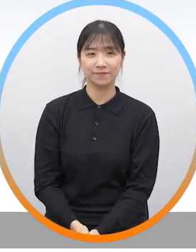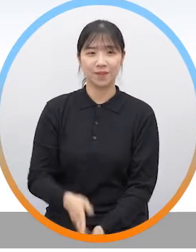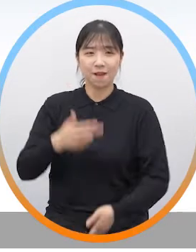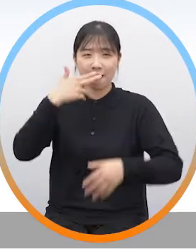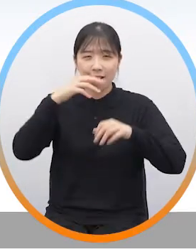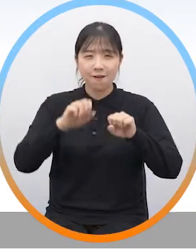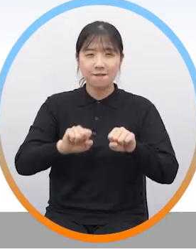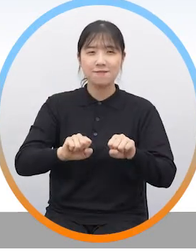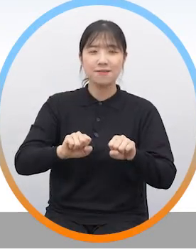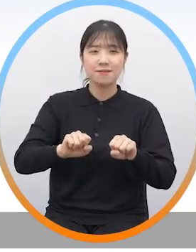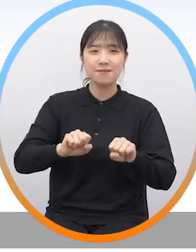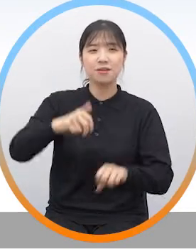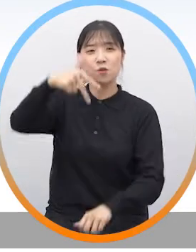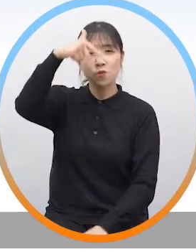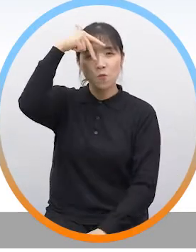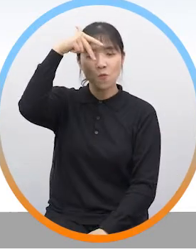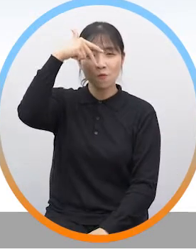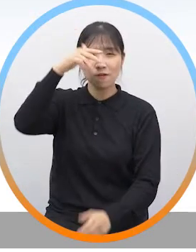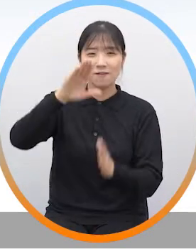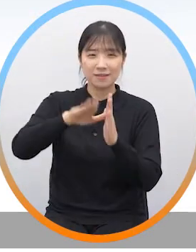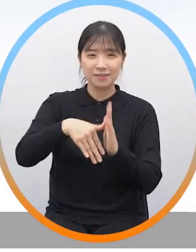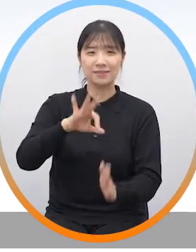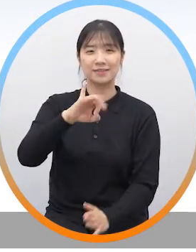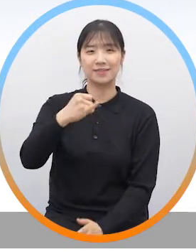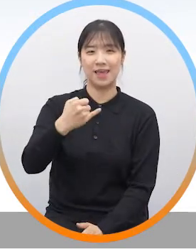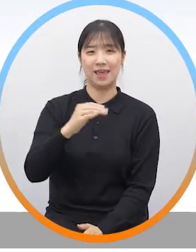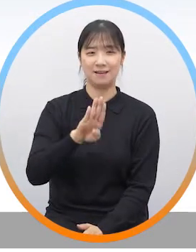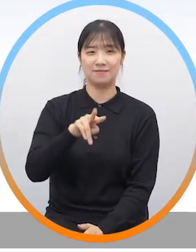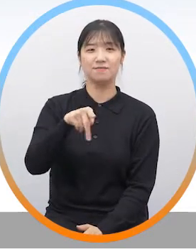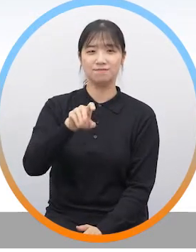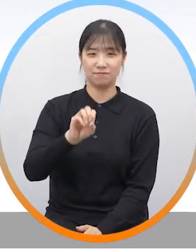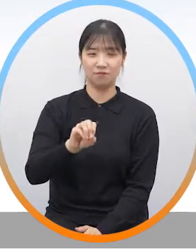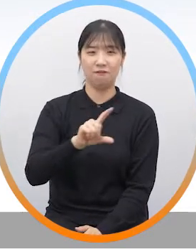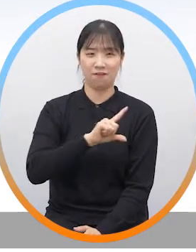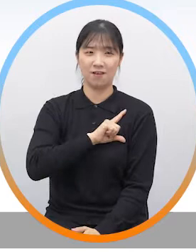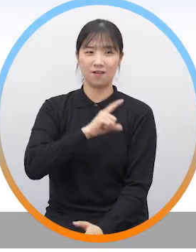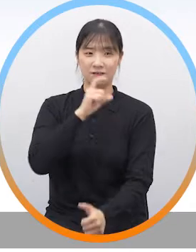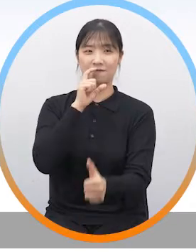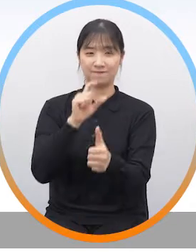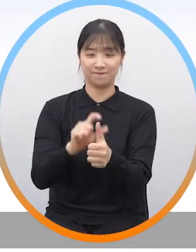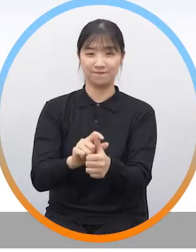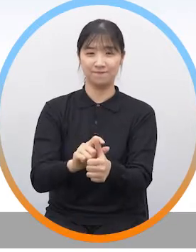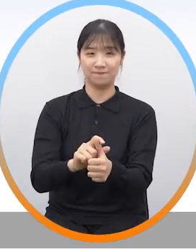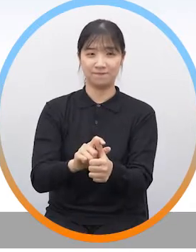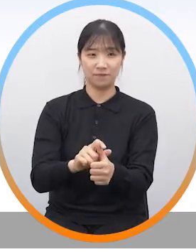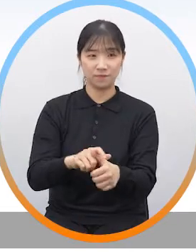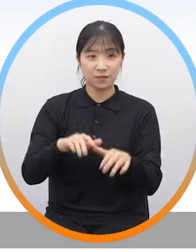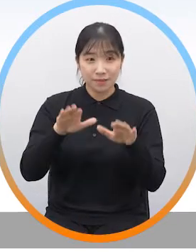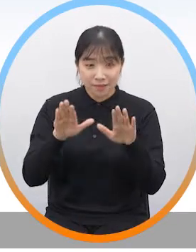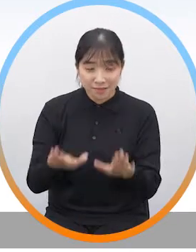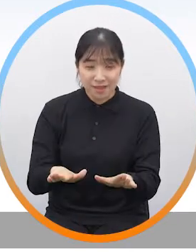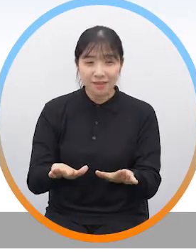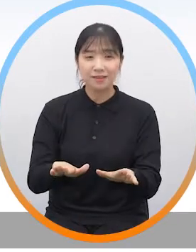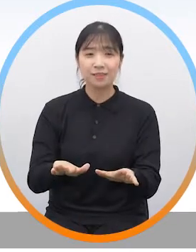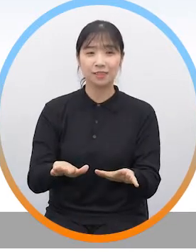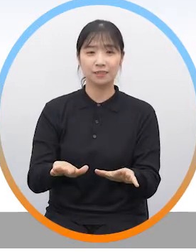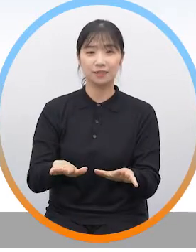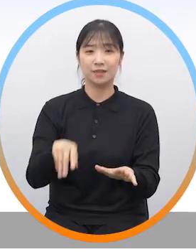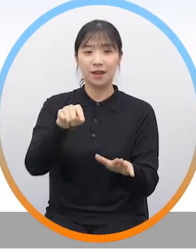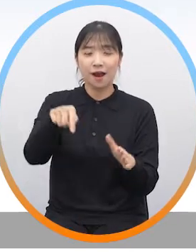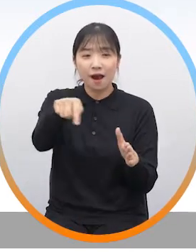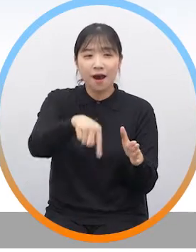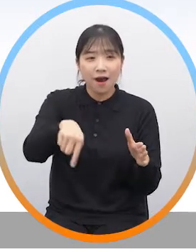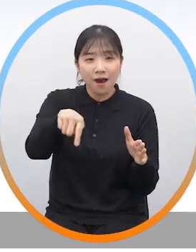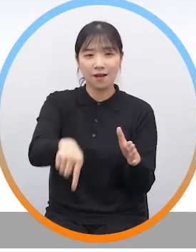살아있는 조선시대 읍성 순천 나간읍성이라고 명명을 한 것은 현재